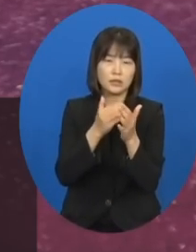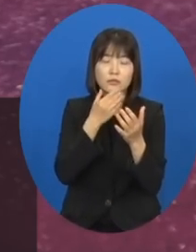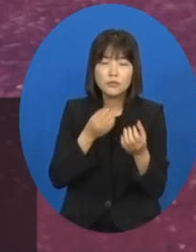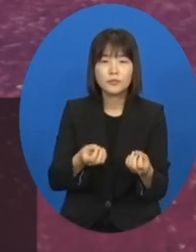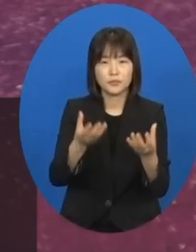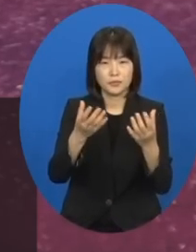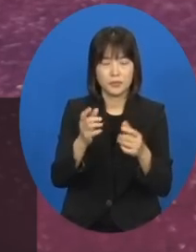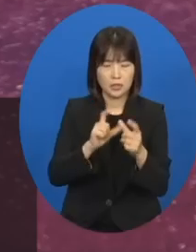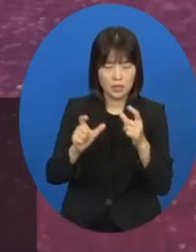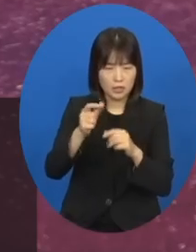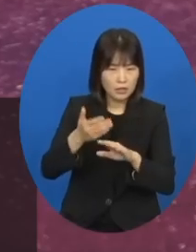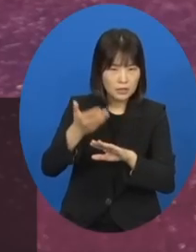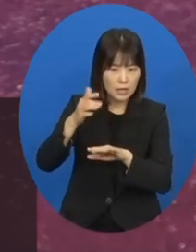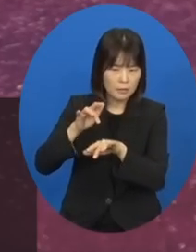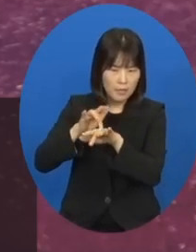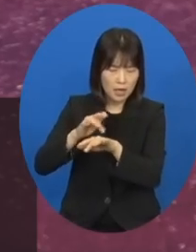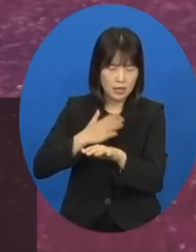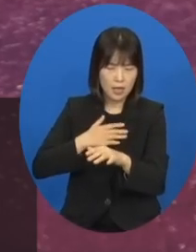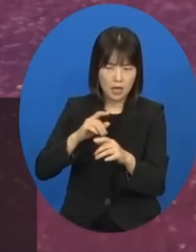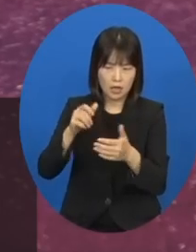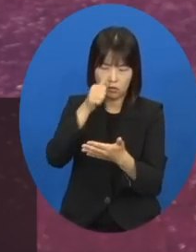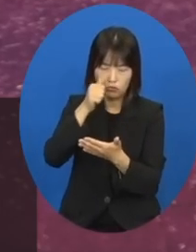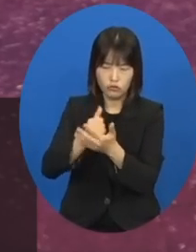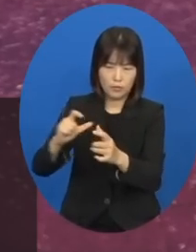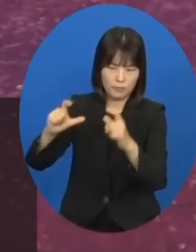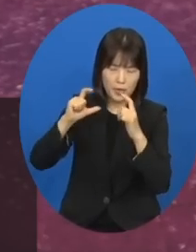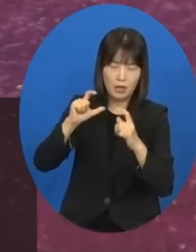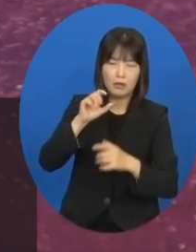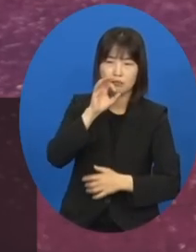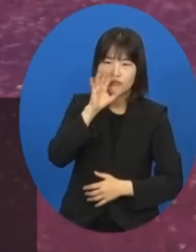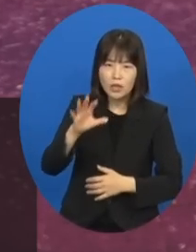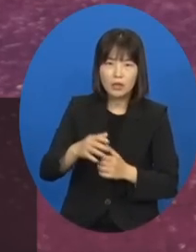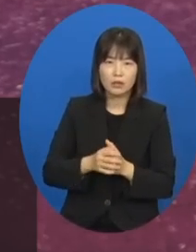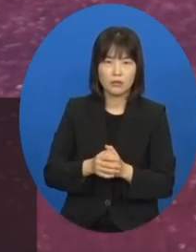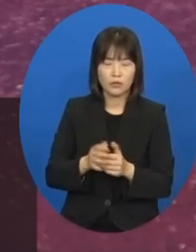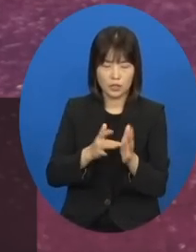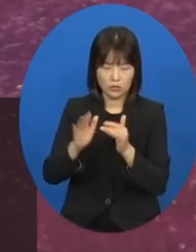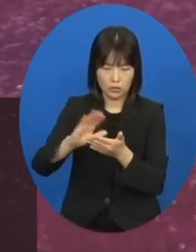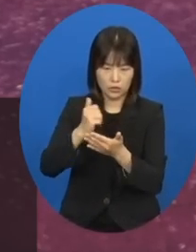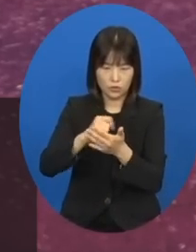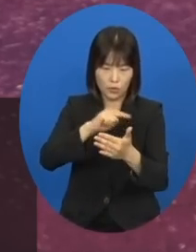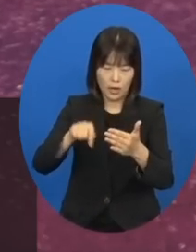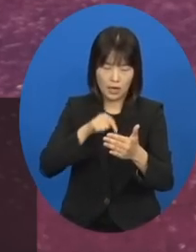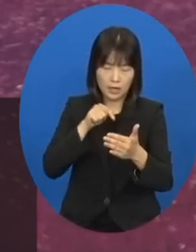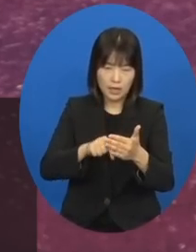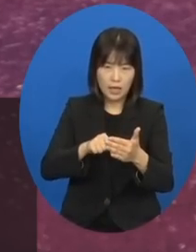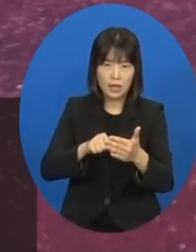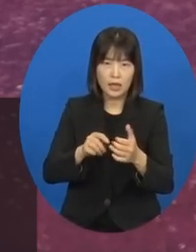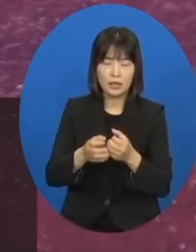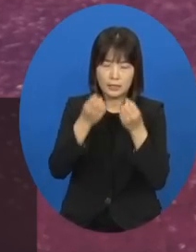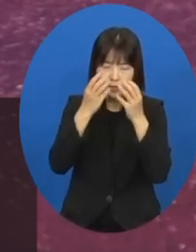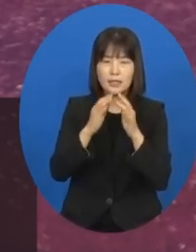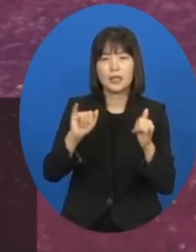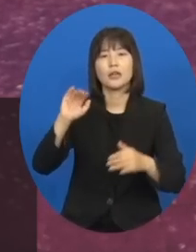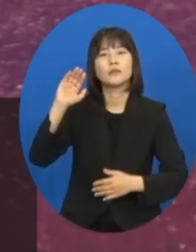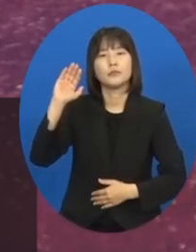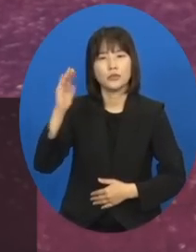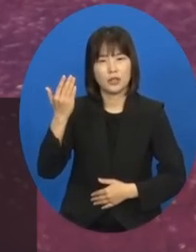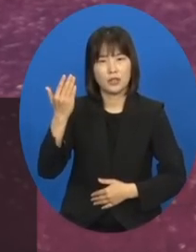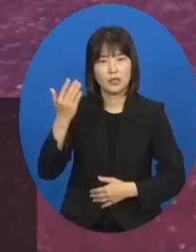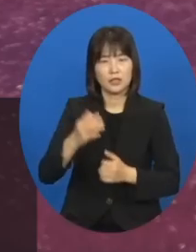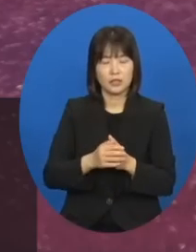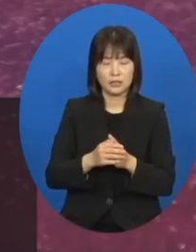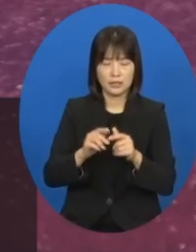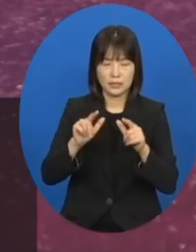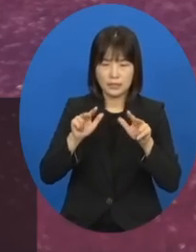마귀는 나를 정죄할 수 없고 예수 그리스도 안에서 이제는 새로운 만나서 이제는 세 사람이 되었다는 것을이